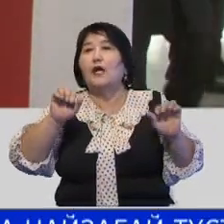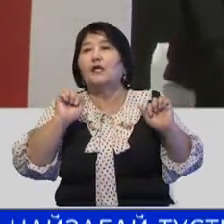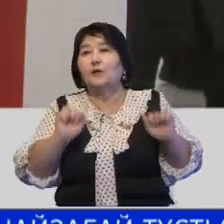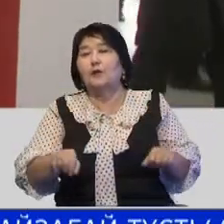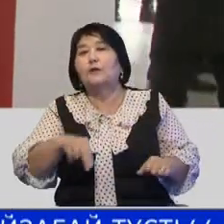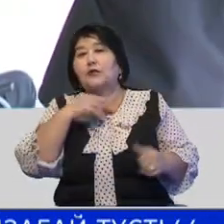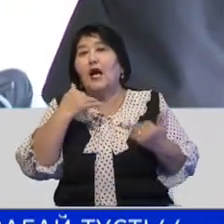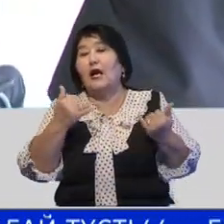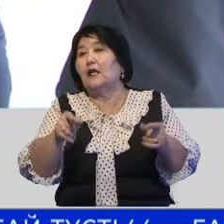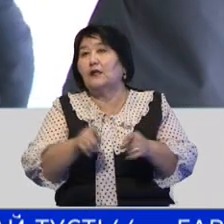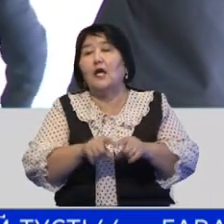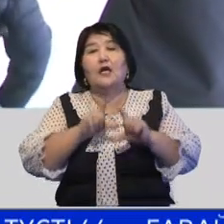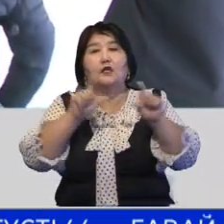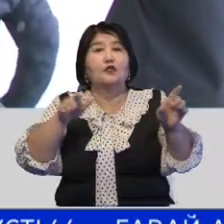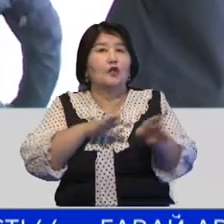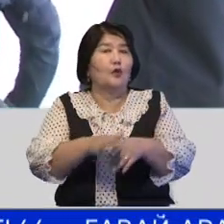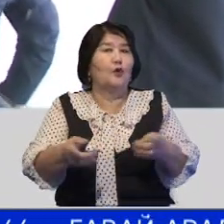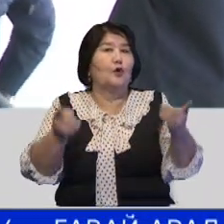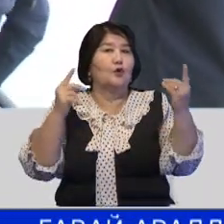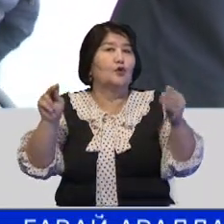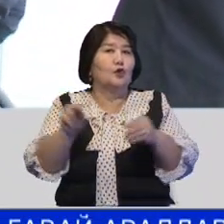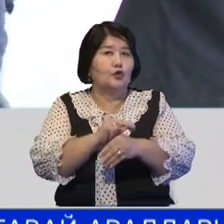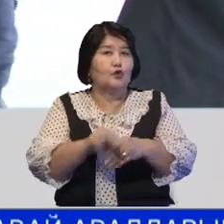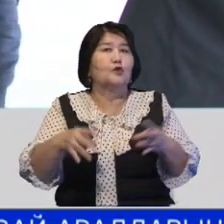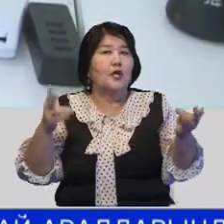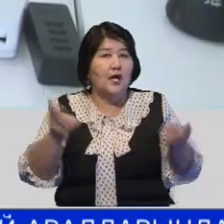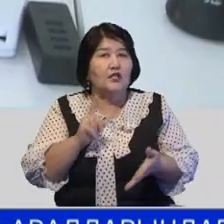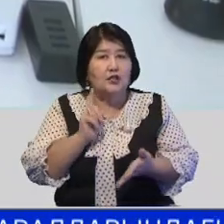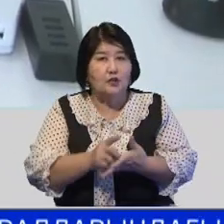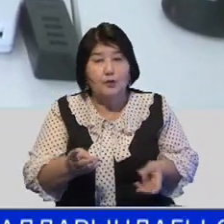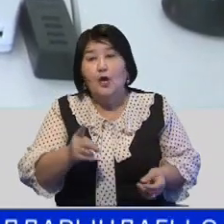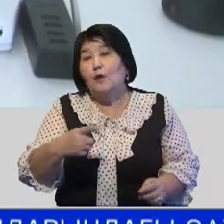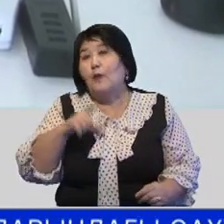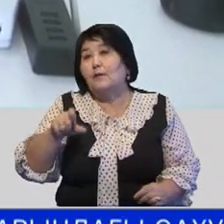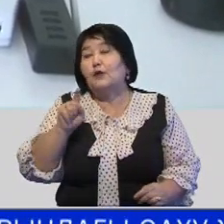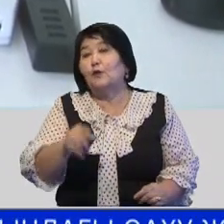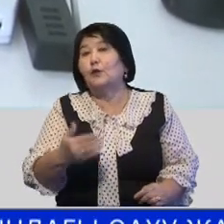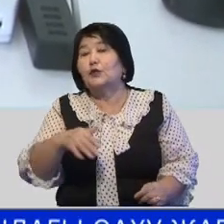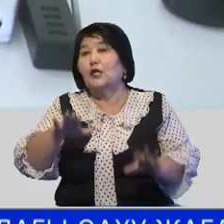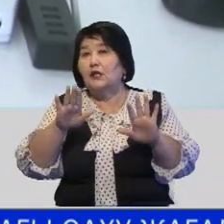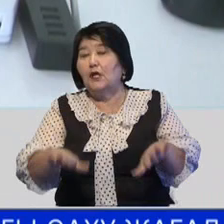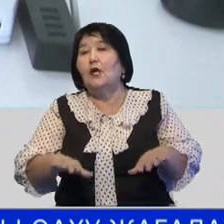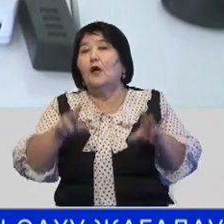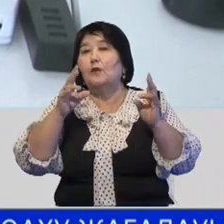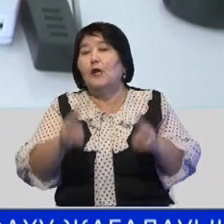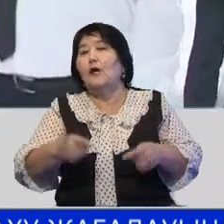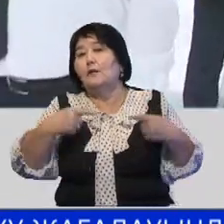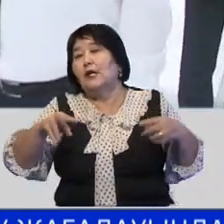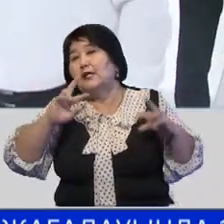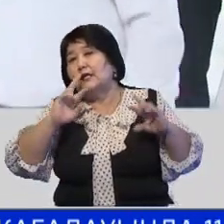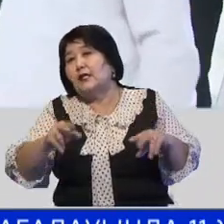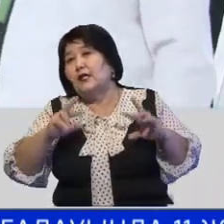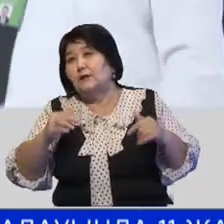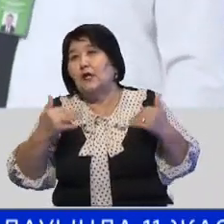мүмкіндіктер қарастырылғанмен нысан толықтай күрделі жөндеуді қажет етіп тұр. Дегенмен мамандар осыған дейін орталықта орын алған бірқатар